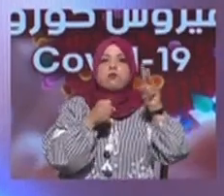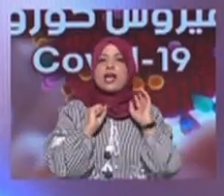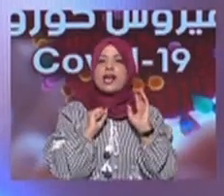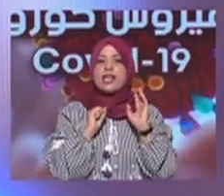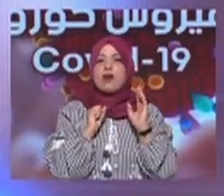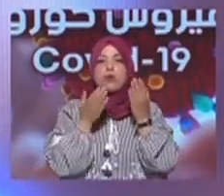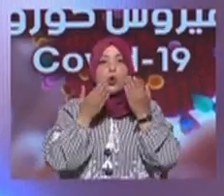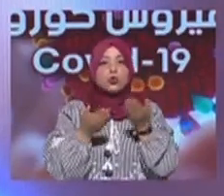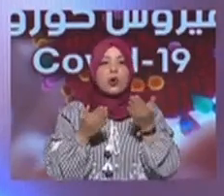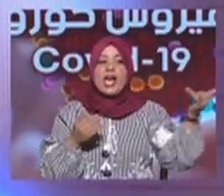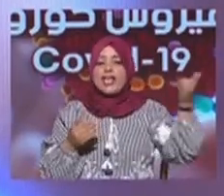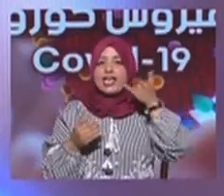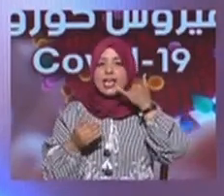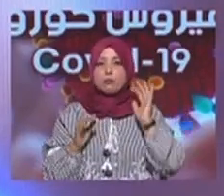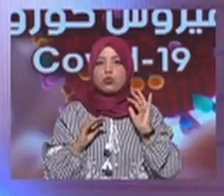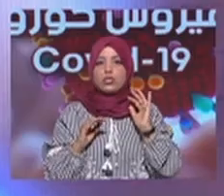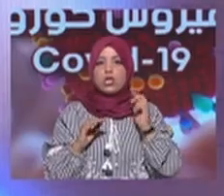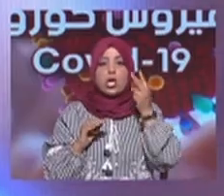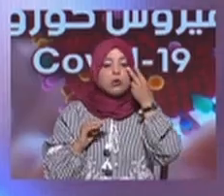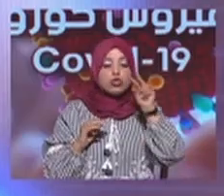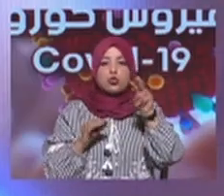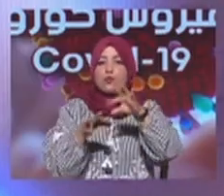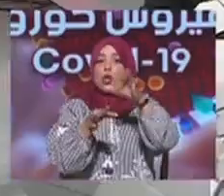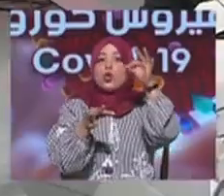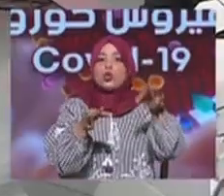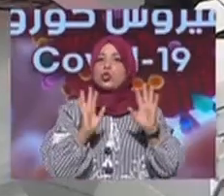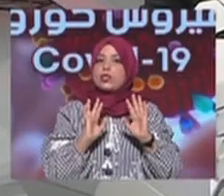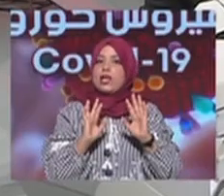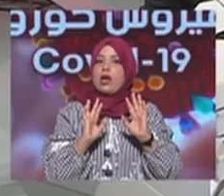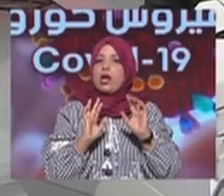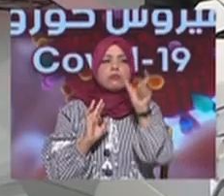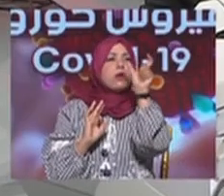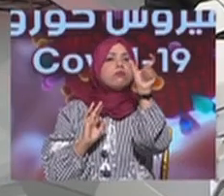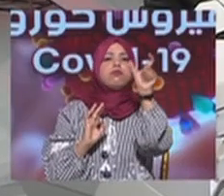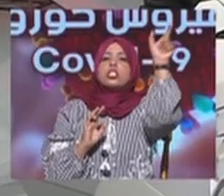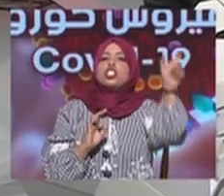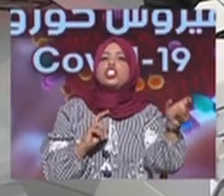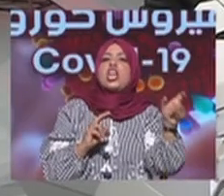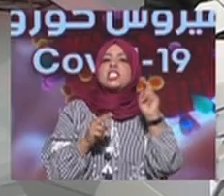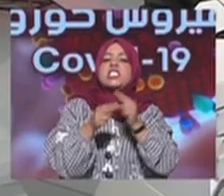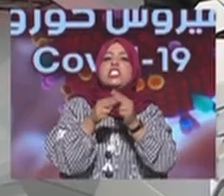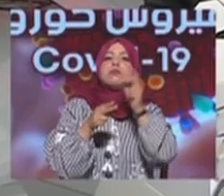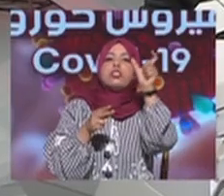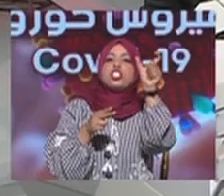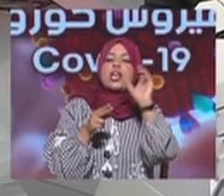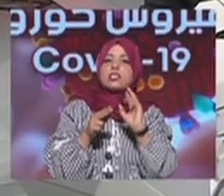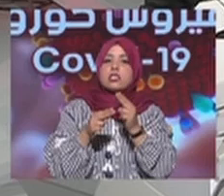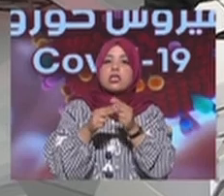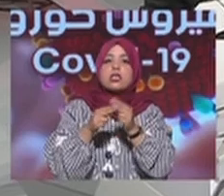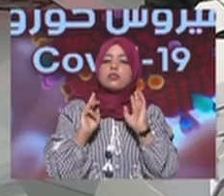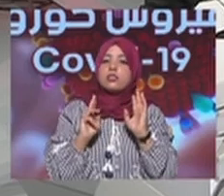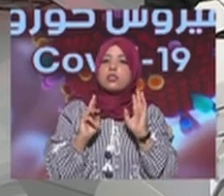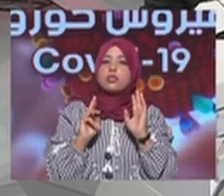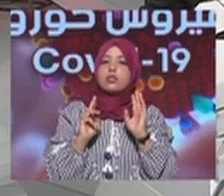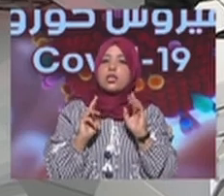لهم يكلموني يقولوا لي شوف لي النتيجه نتاع فلان الفلاني، نقول لهم على النتيجه سلبيه الحمد لله، نقول لهم لا راهو الحمد لله صحيحه،